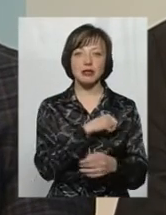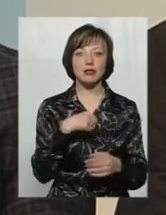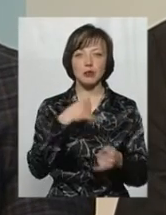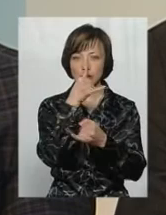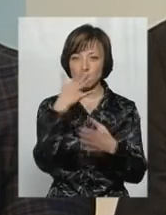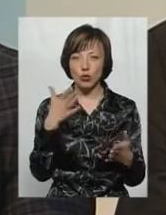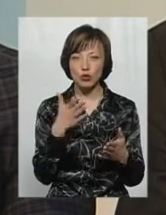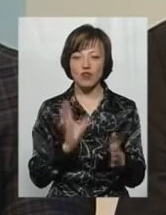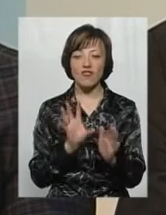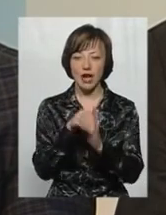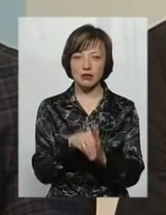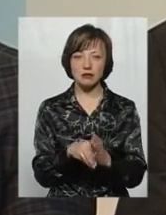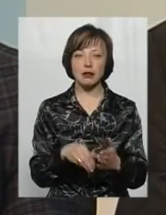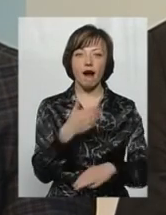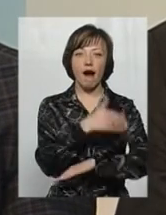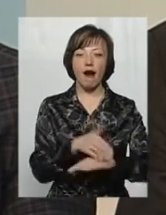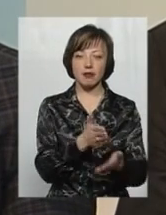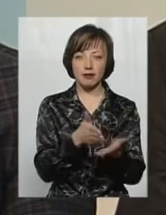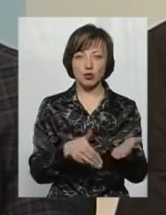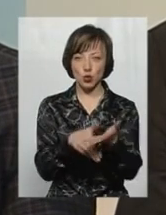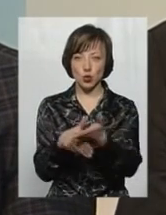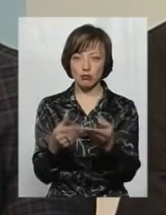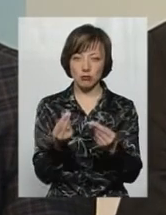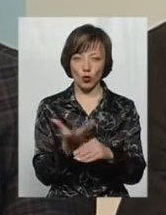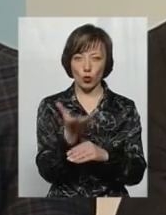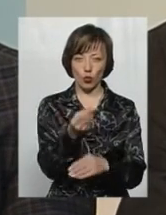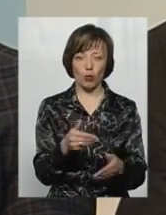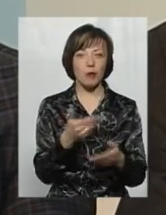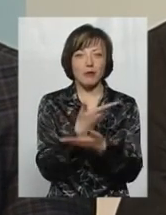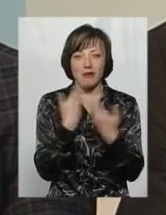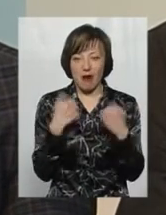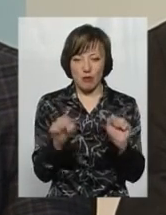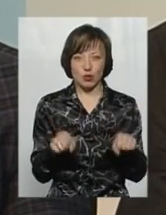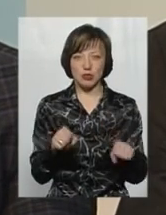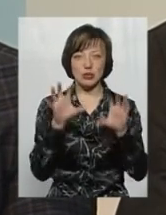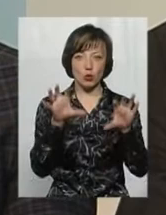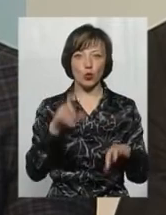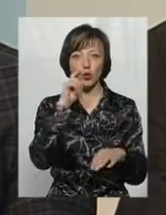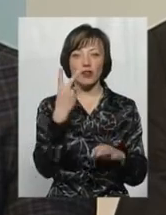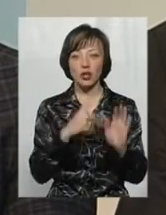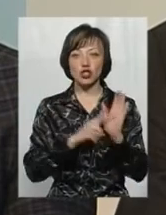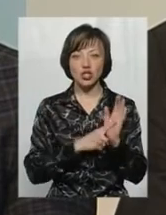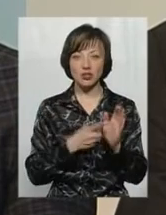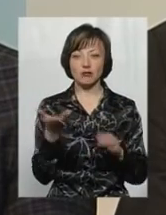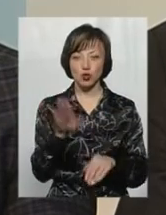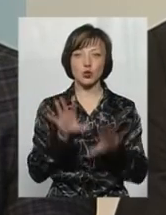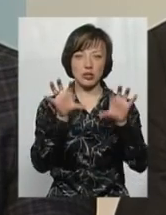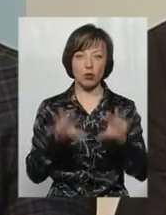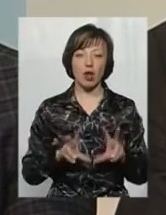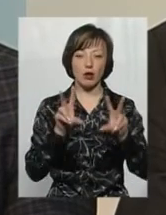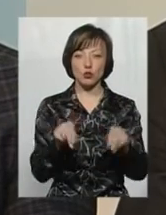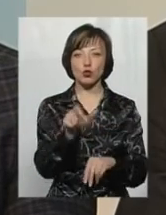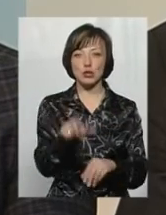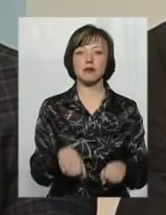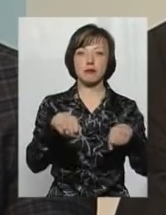можемо ввести адресну допомогу, ми не маємо на це повноважень. Бо законами України є 26 законів, які гарантують людині